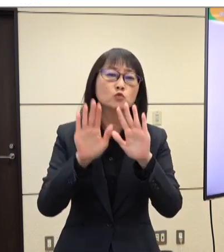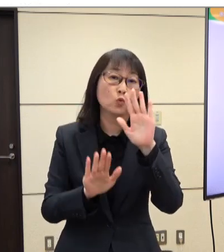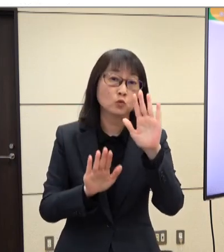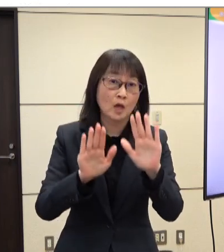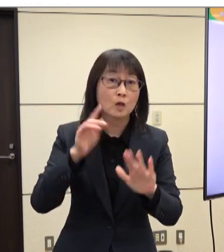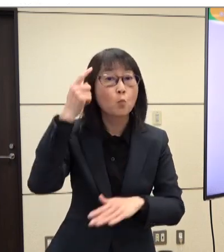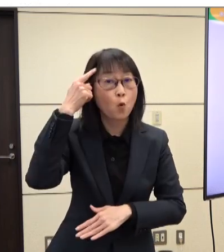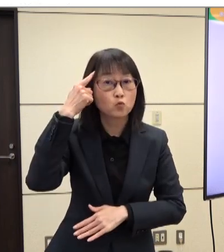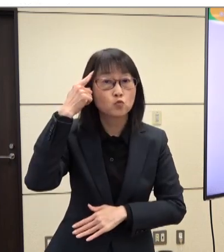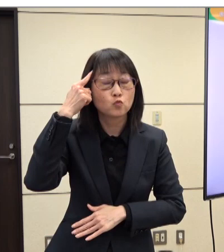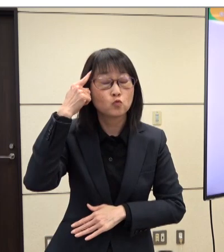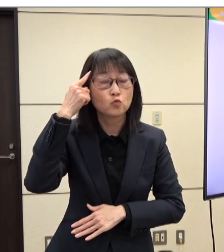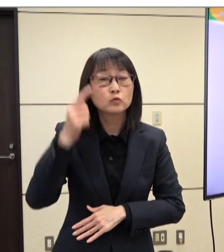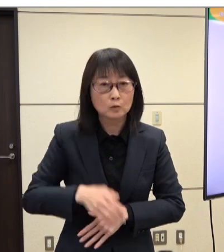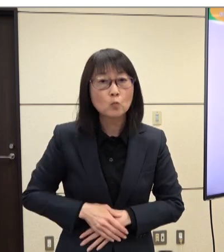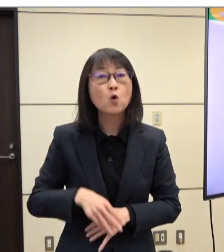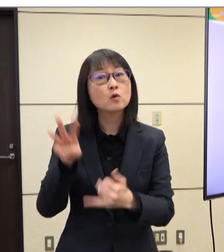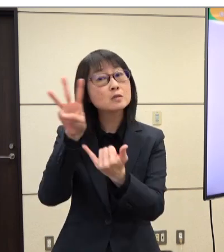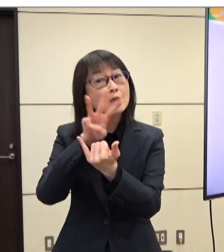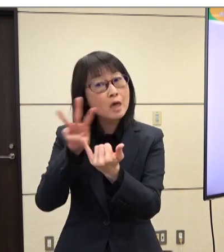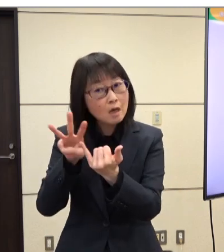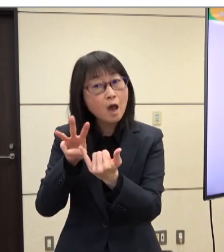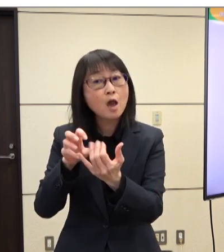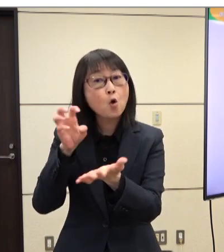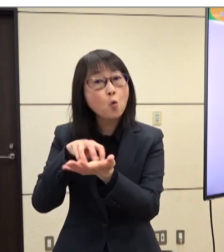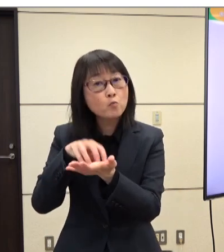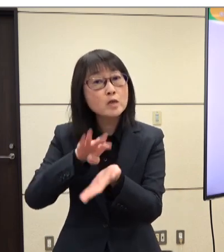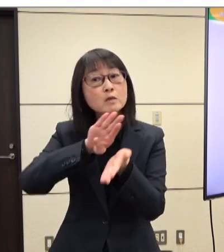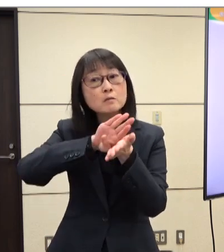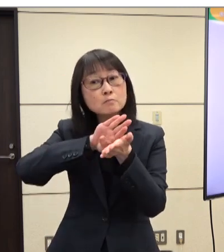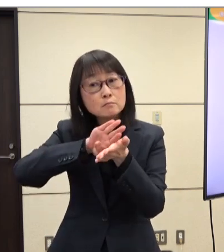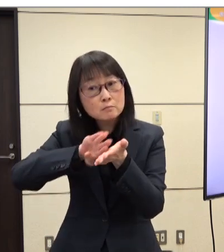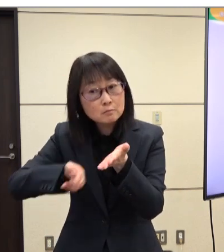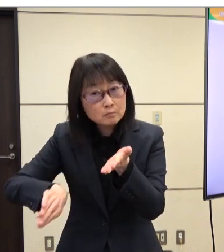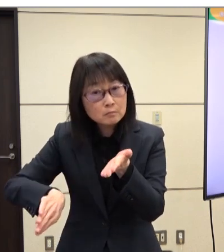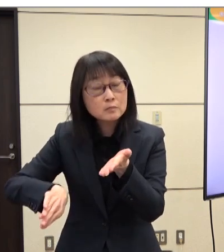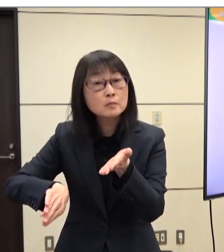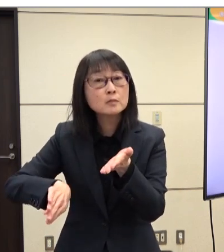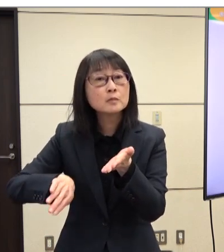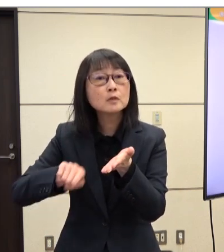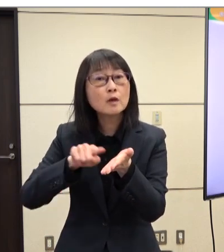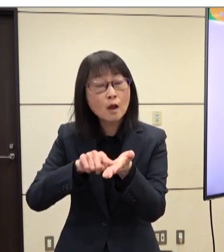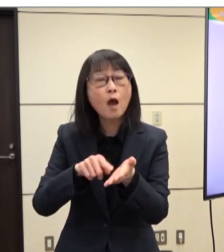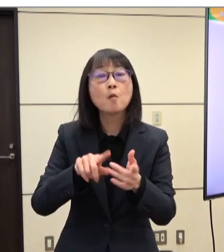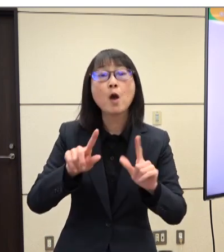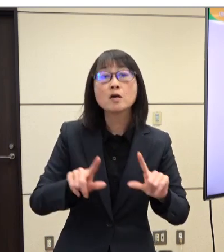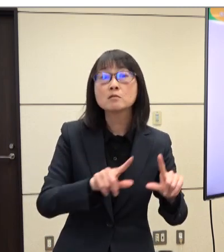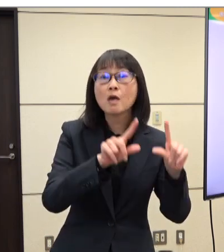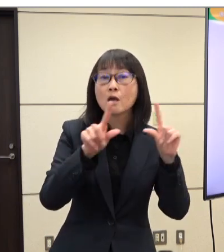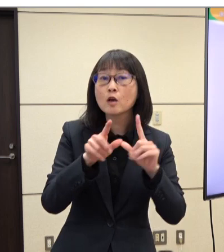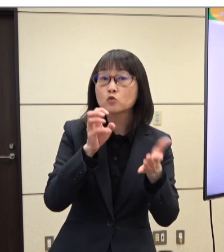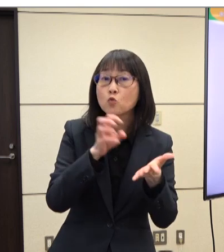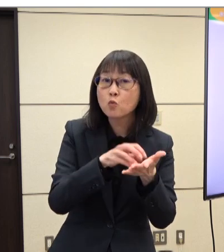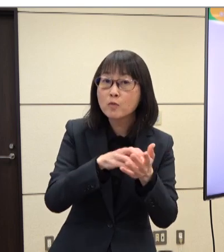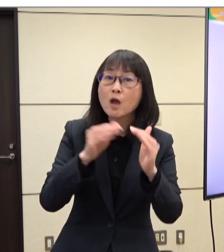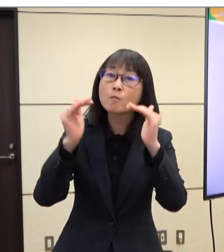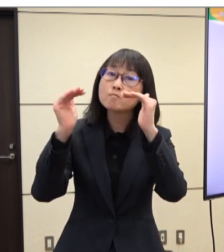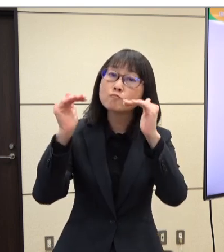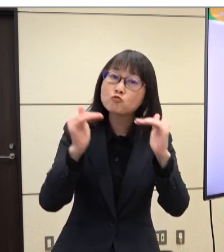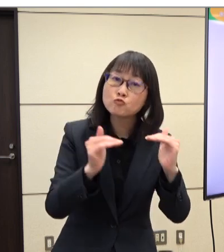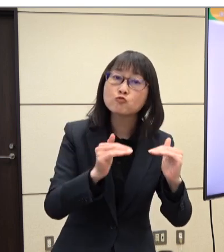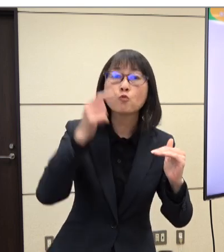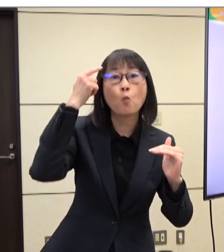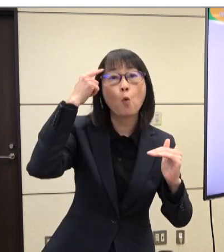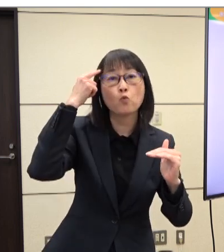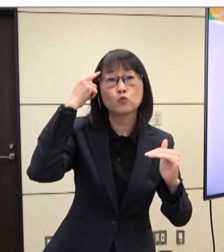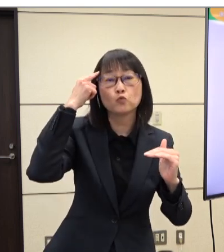除いてみた場合は、それなりに減っているというのは確認できておりますので、やはりゴミ減量